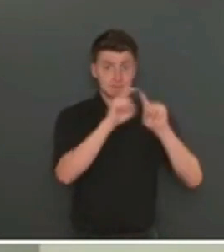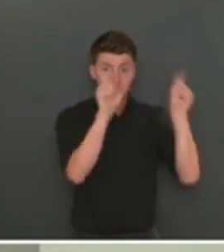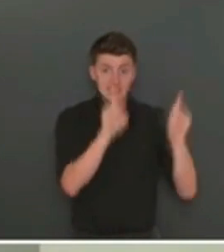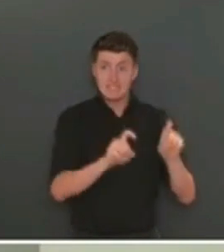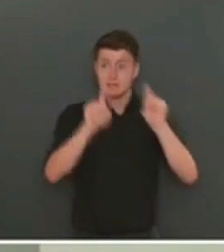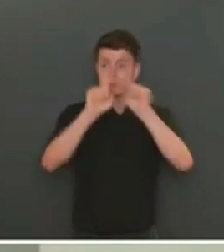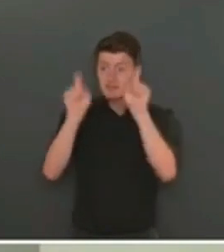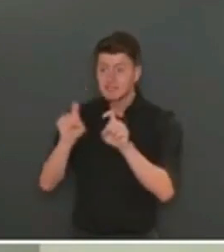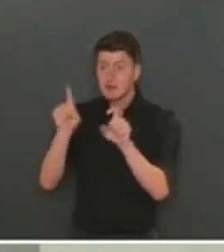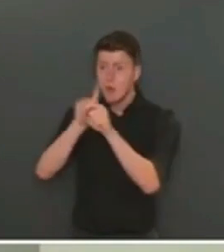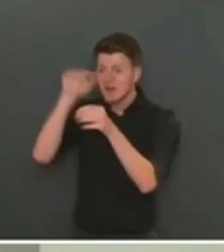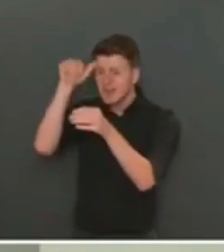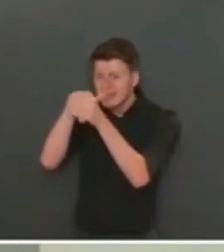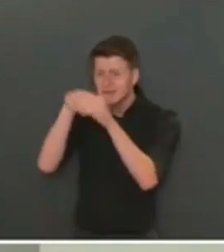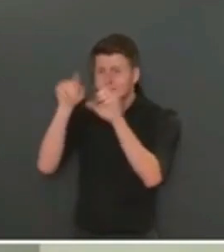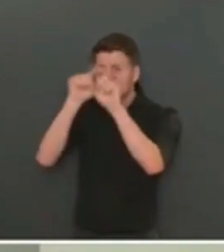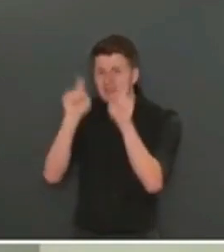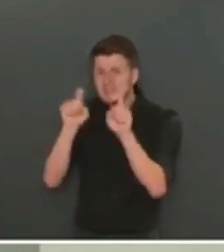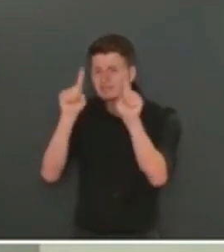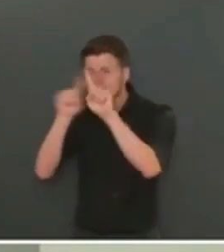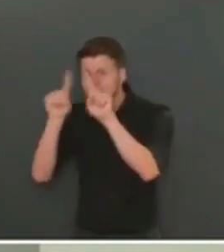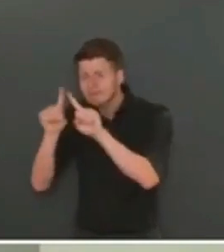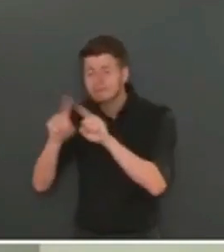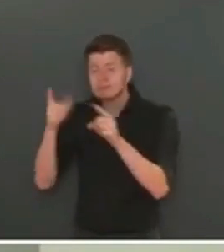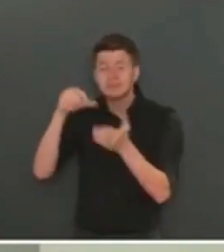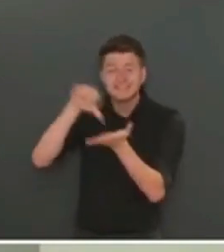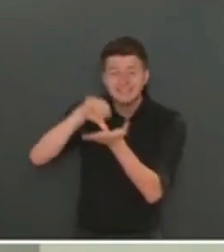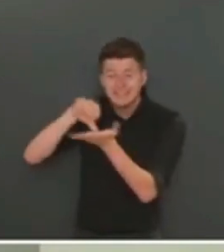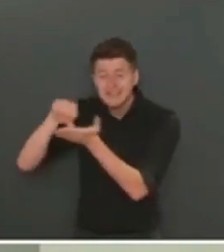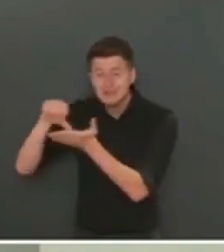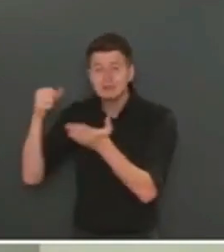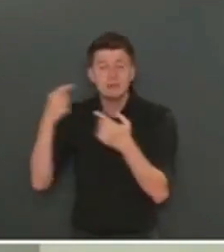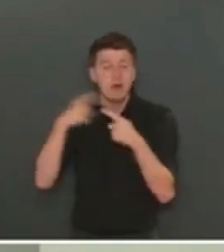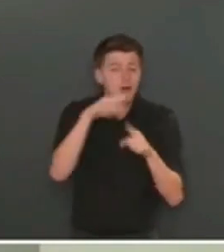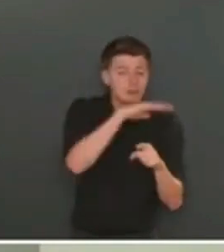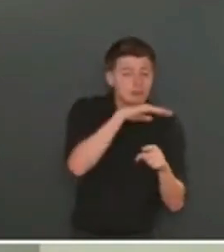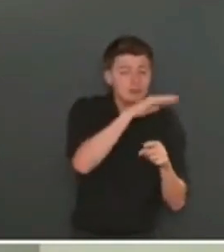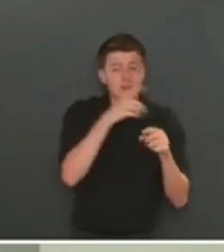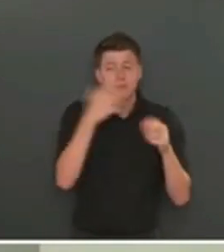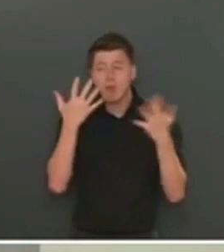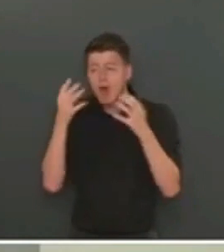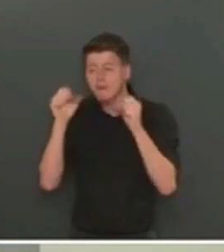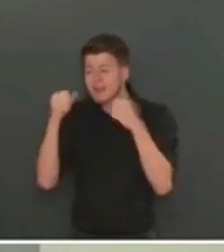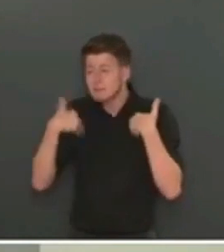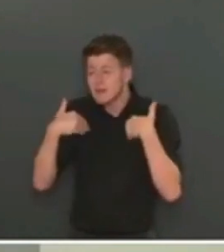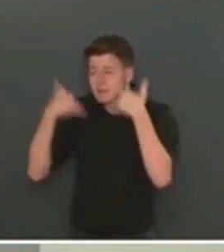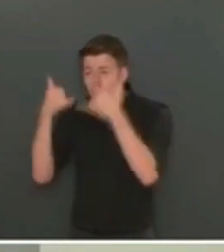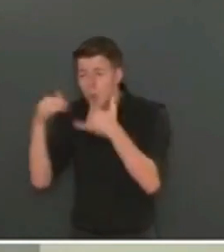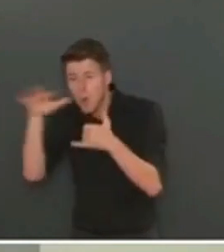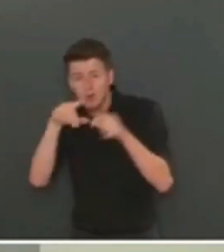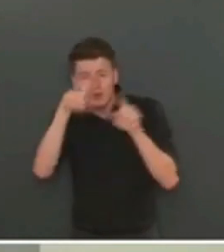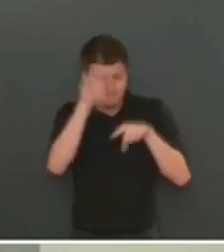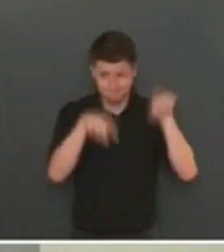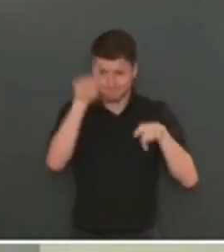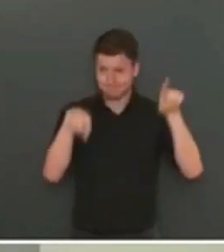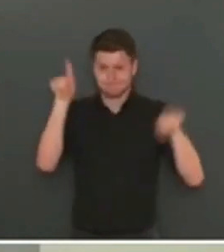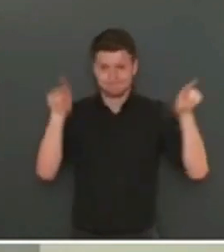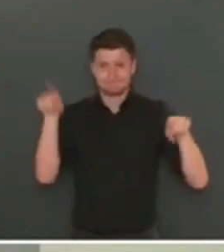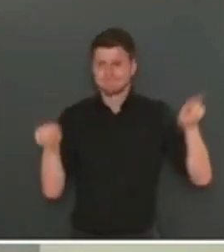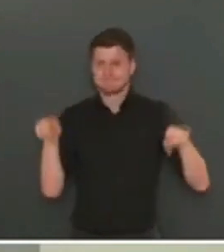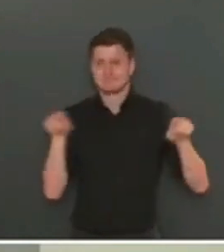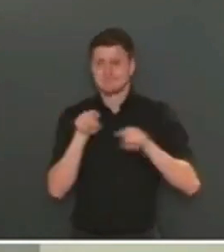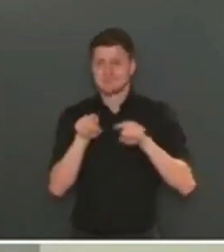entre les provinces, dans les provinces, entre les villes et d'autres régions. Comme nous avons pu le constater,